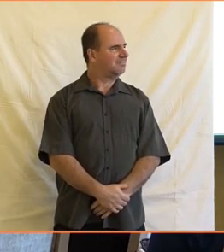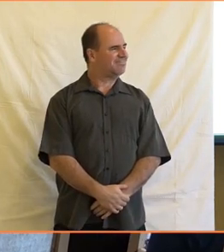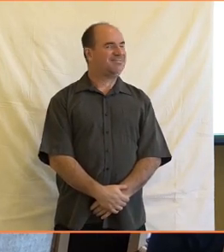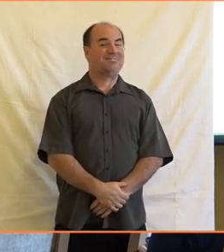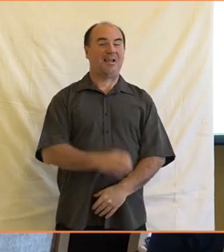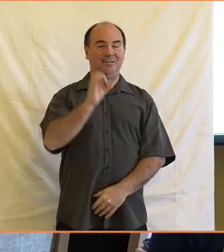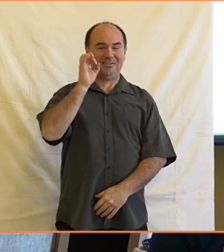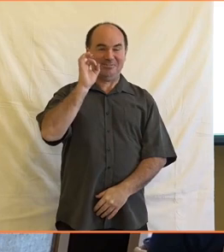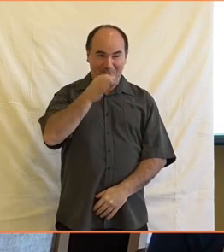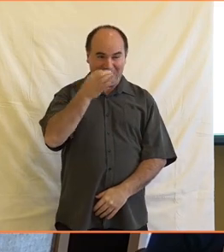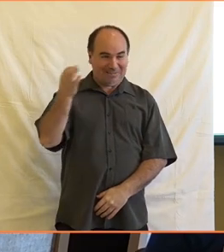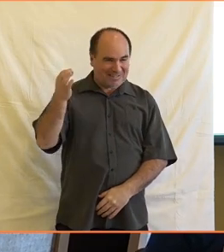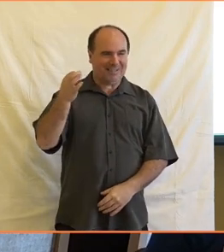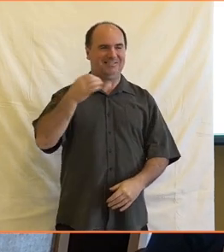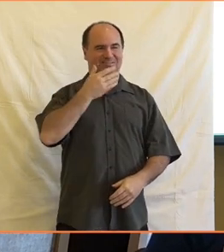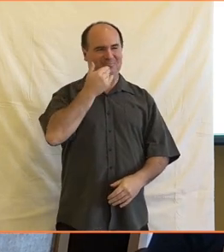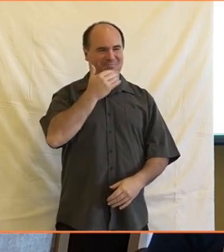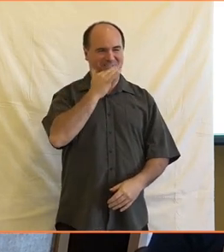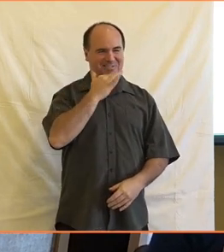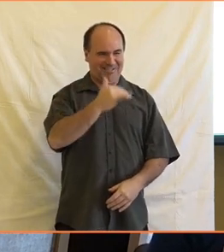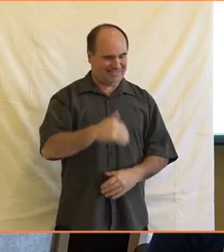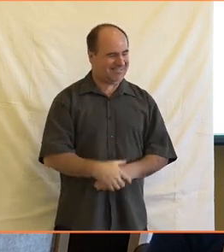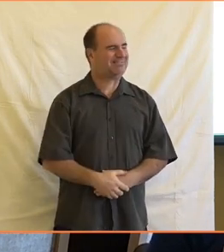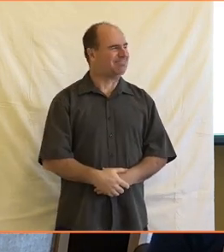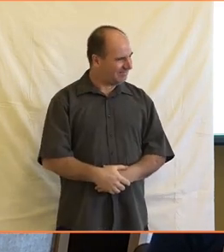Dobrý den a děkuji za pozvání.